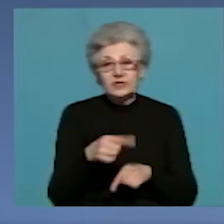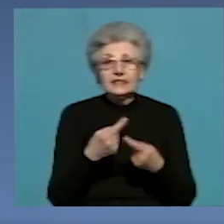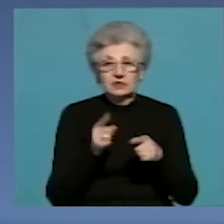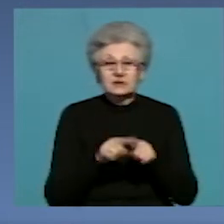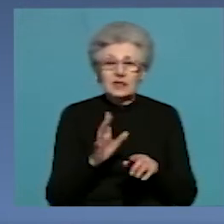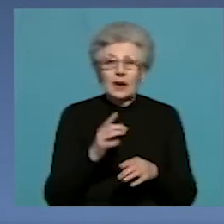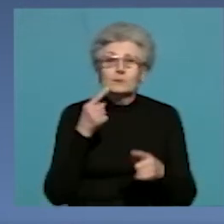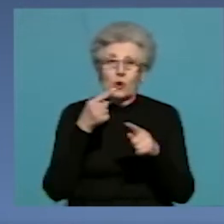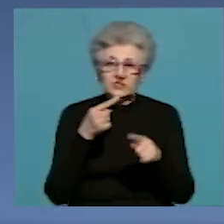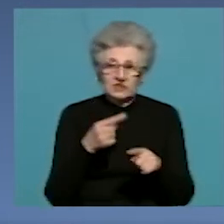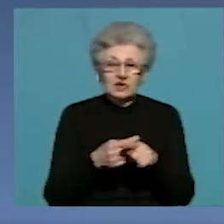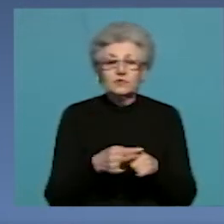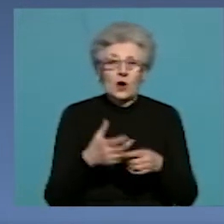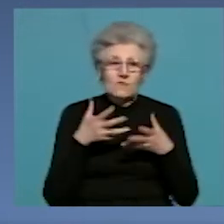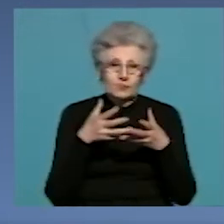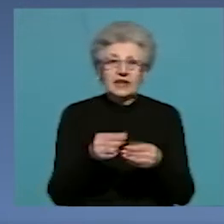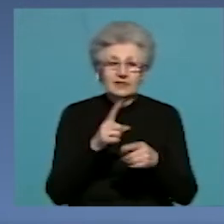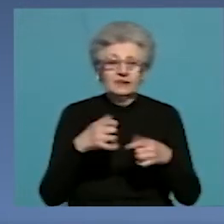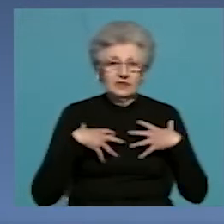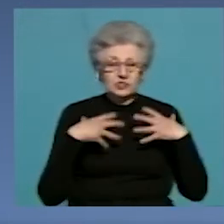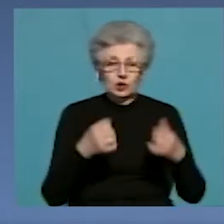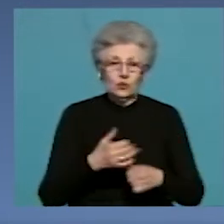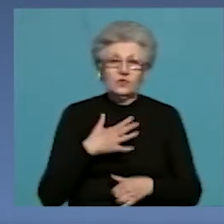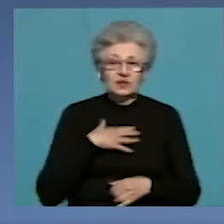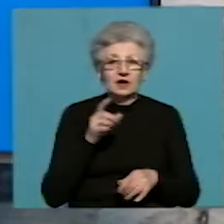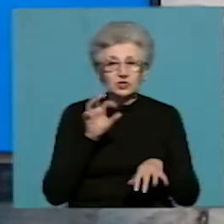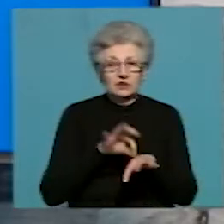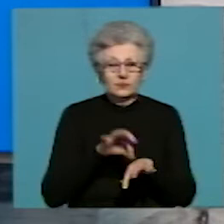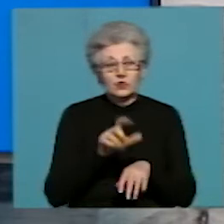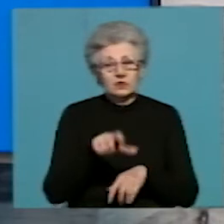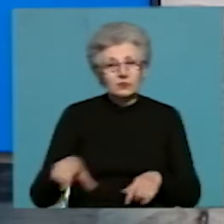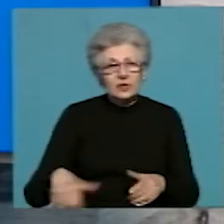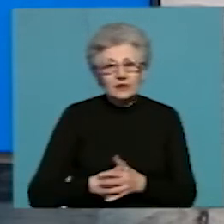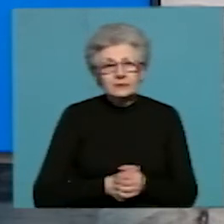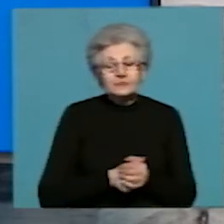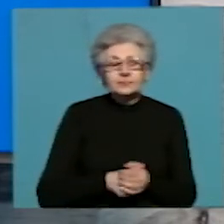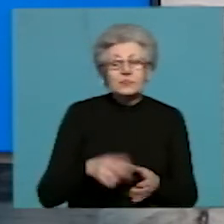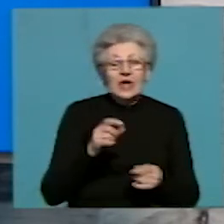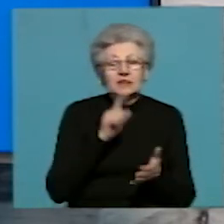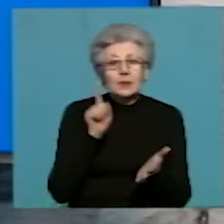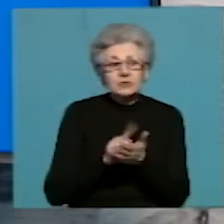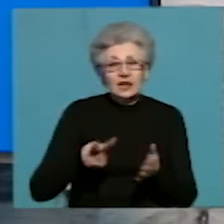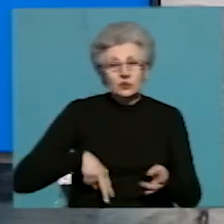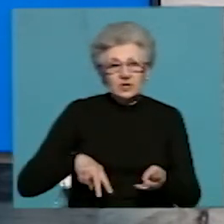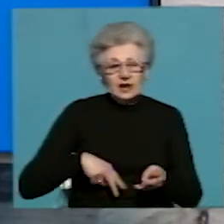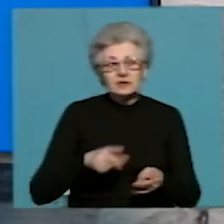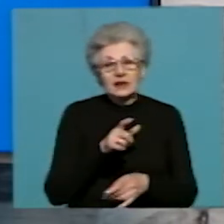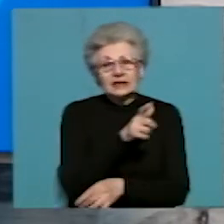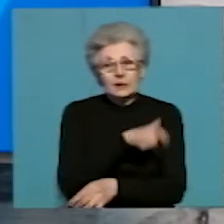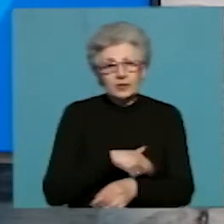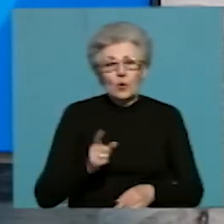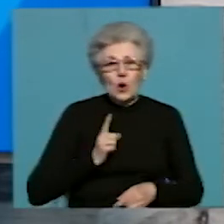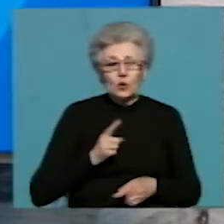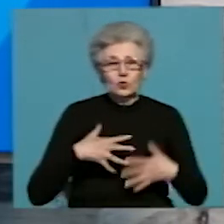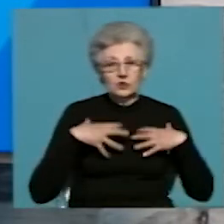відіб'ється дуже позитивно на здоров'ї наших пацієнтів. На посаду директора департаменту охорони здоров'я